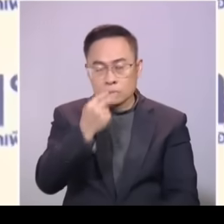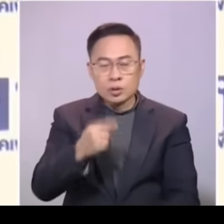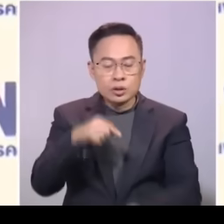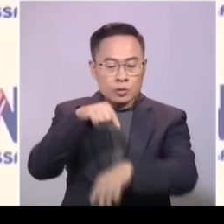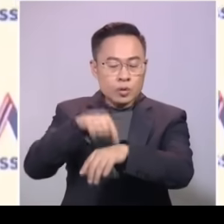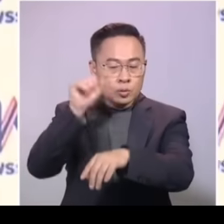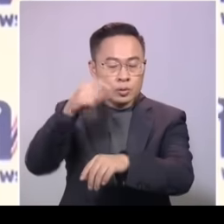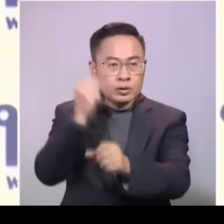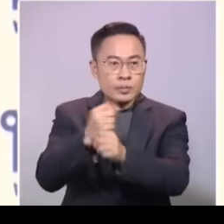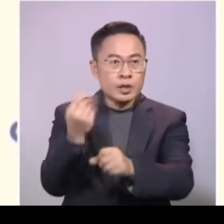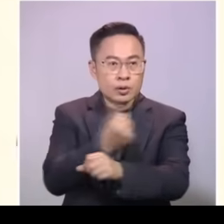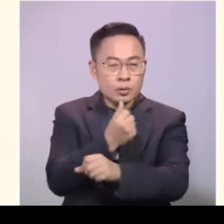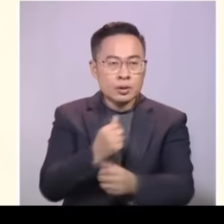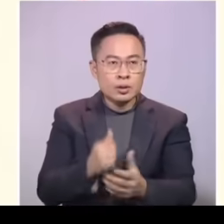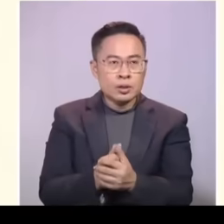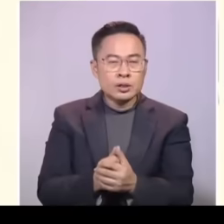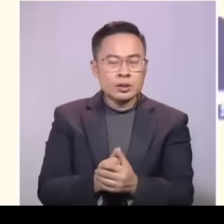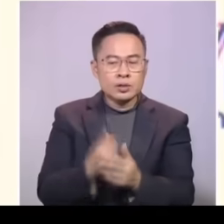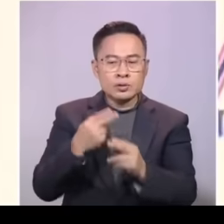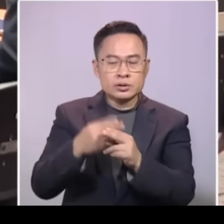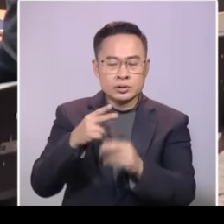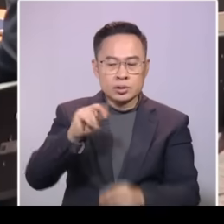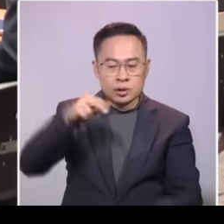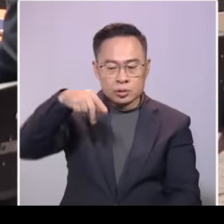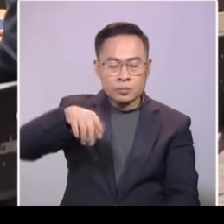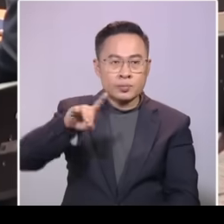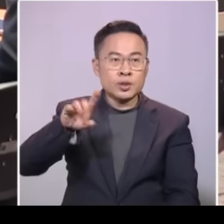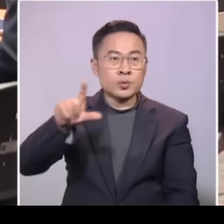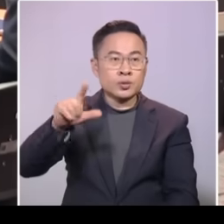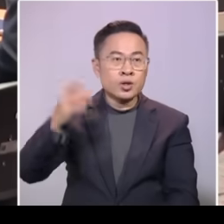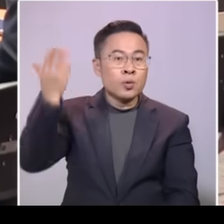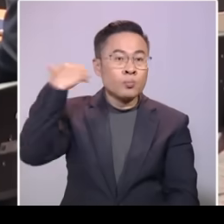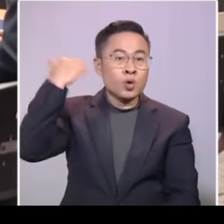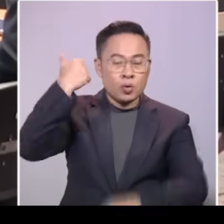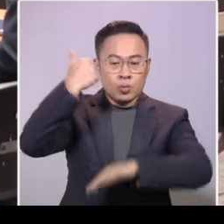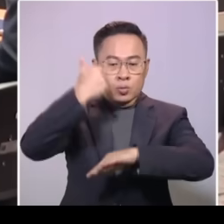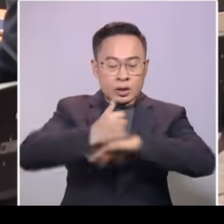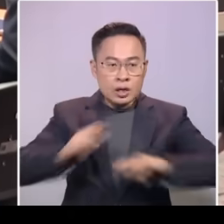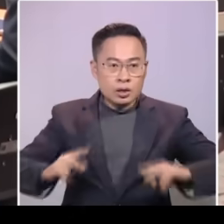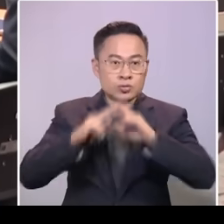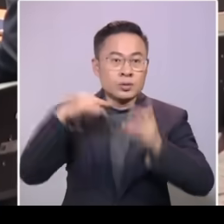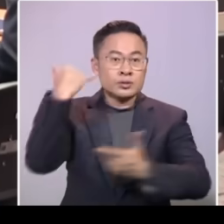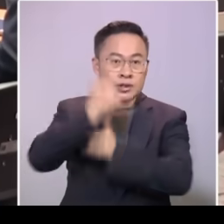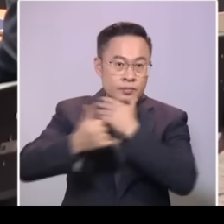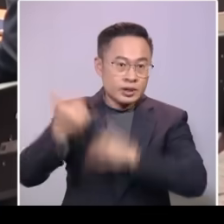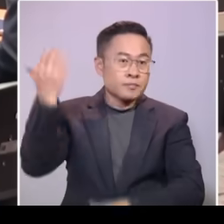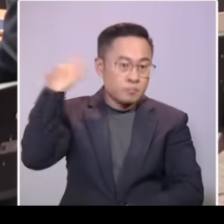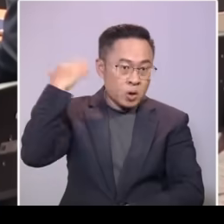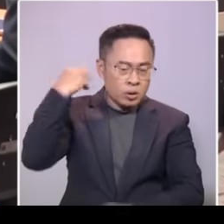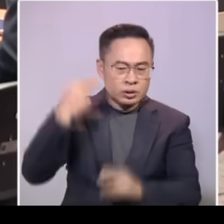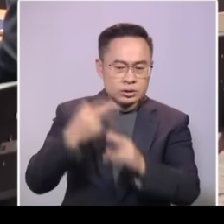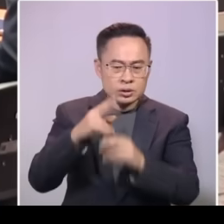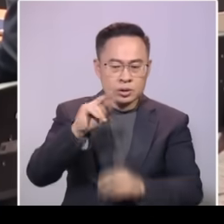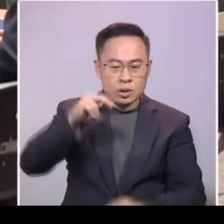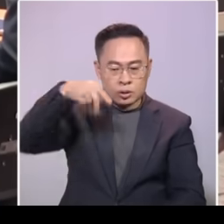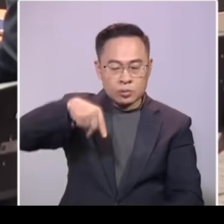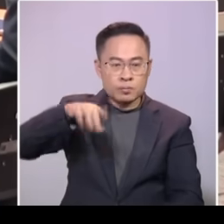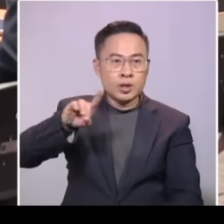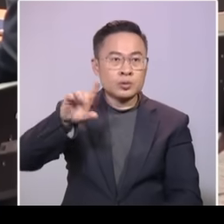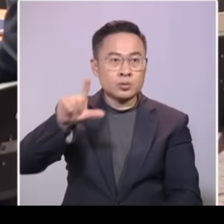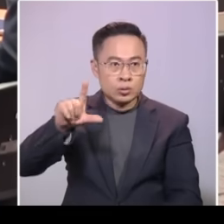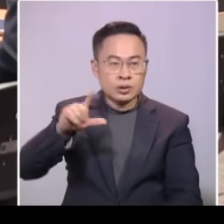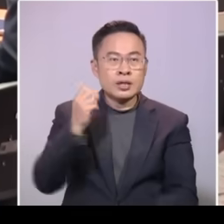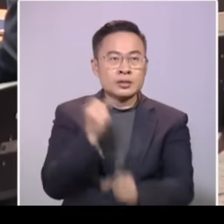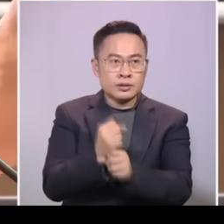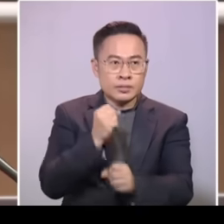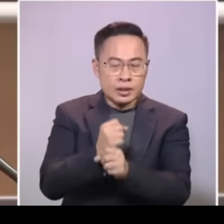ทำงานทันทีเลยก็คือคุณนพดลปัทมะอ๋ออดีตรัฐมนตรีว่าการกระทรวงการต่างประเทศก็น่าจะเหมาะสมแลรู้สึกว่า